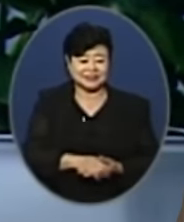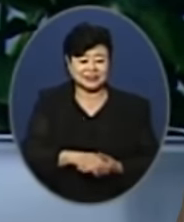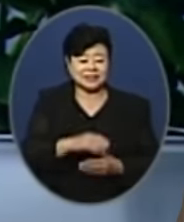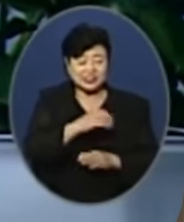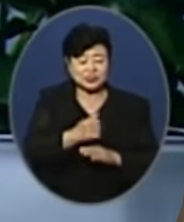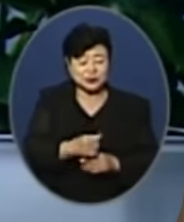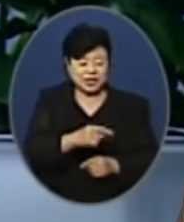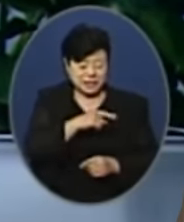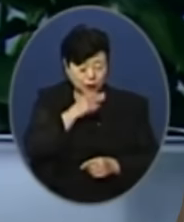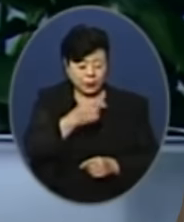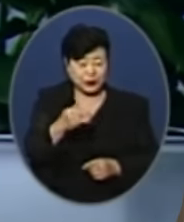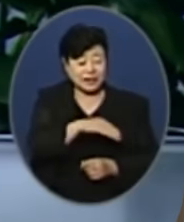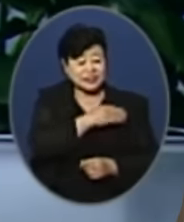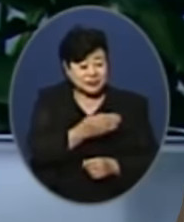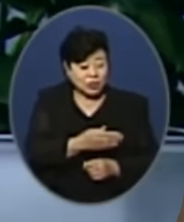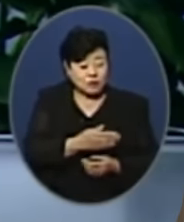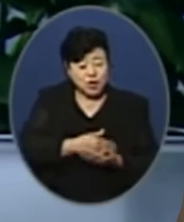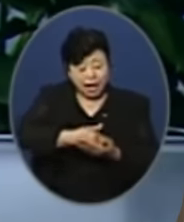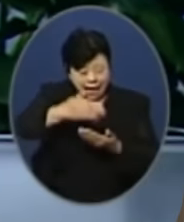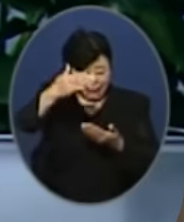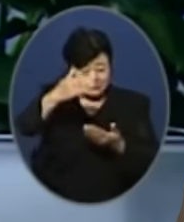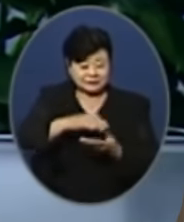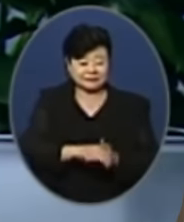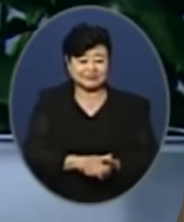그리스도의 이름과 그 보혈의 능력으로 명하노니 물러가라.